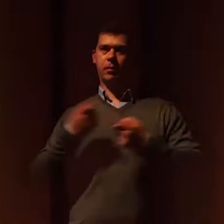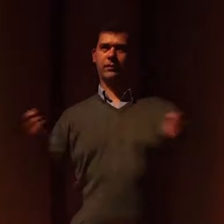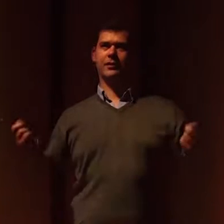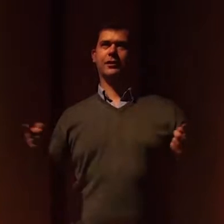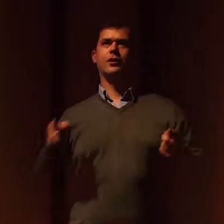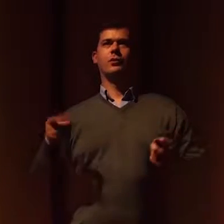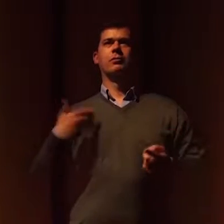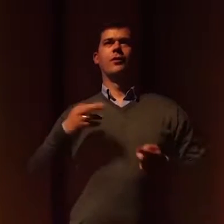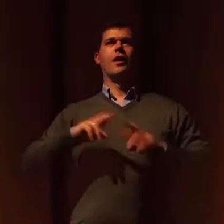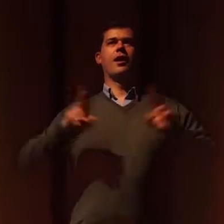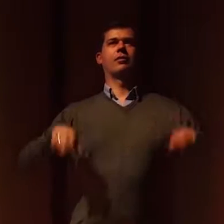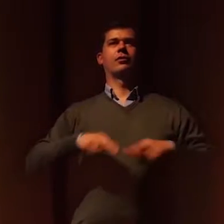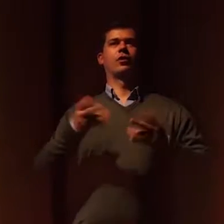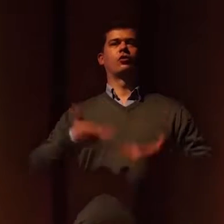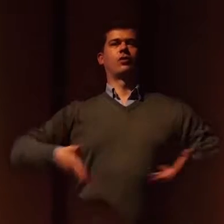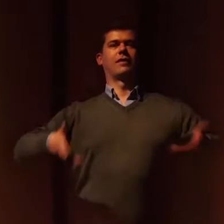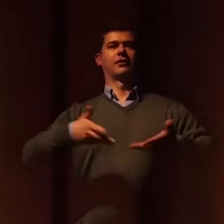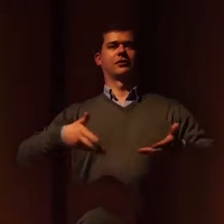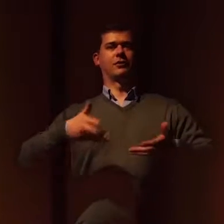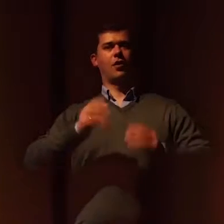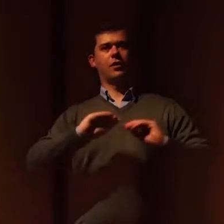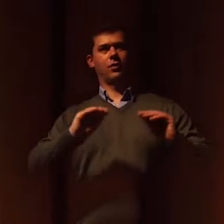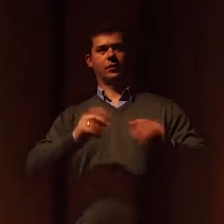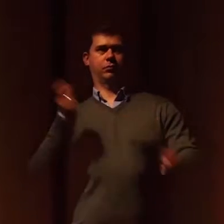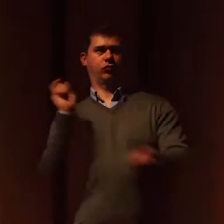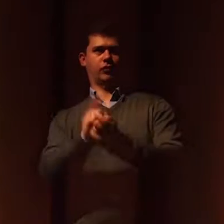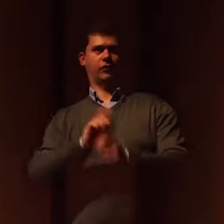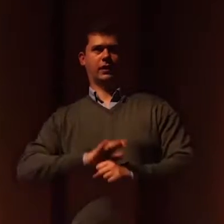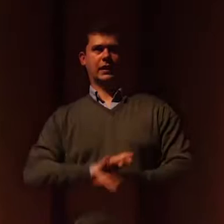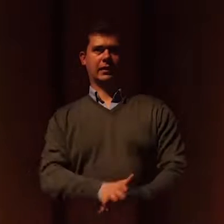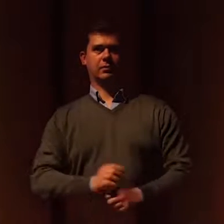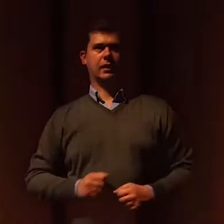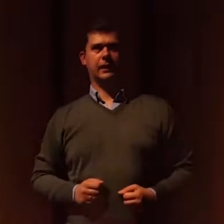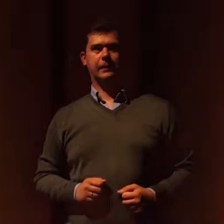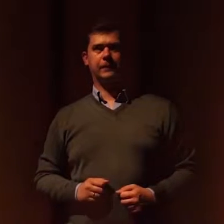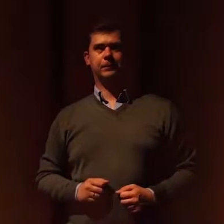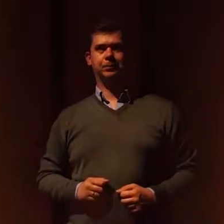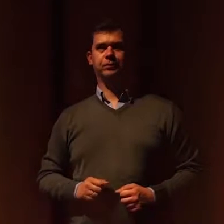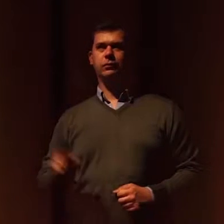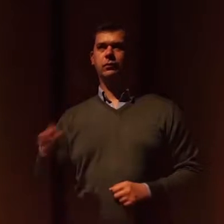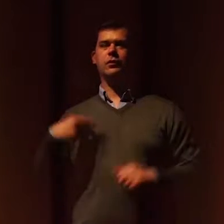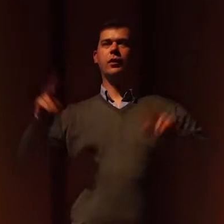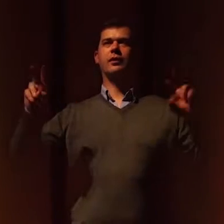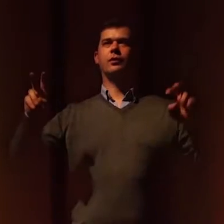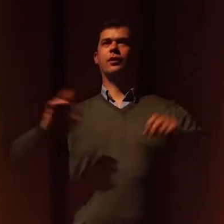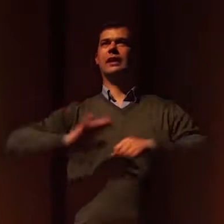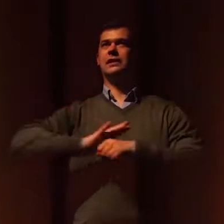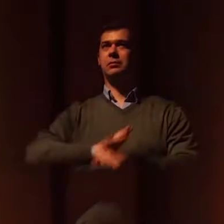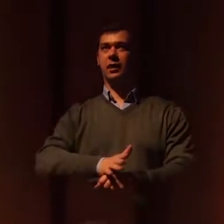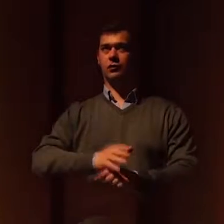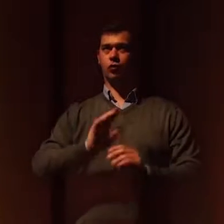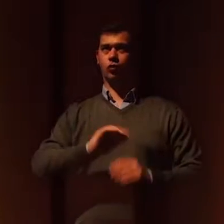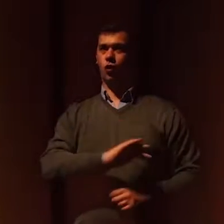raport towarzystwa edukacji antydyskryminacyjnej pod tytułem dyskryminacja w